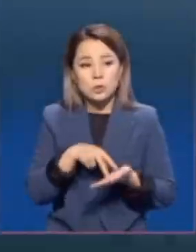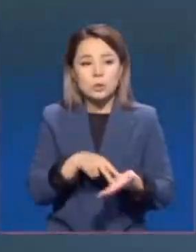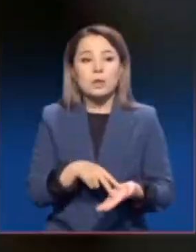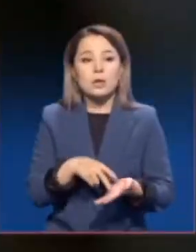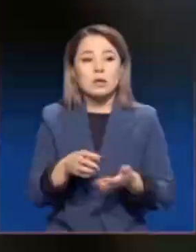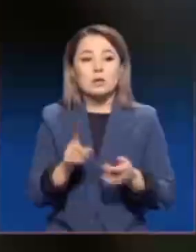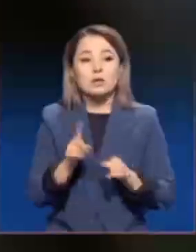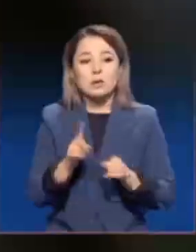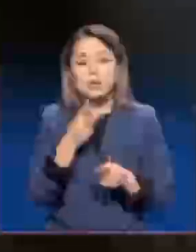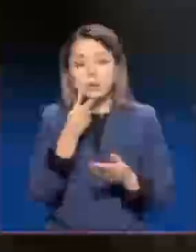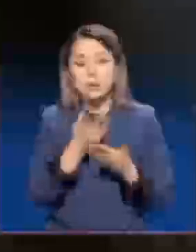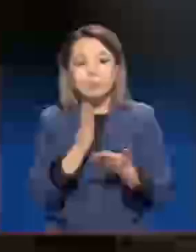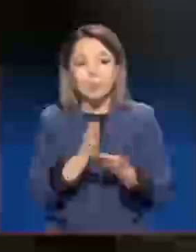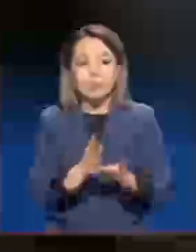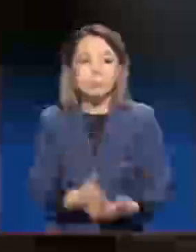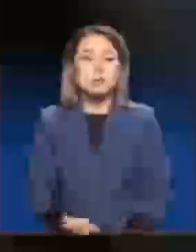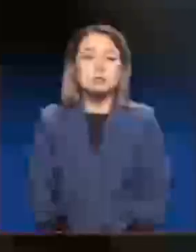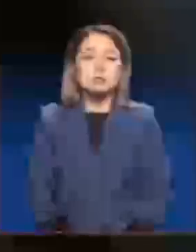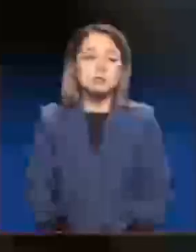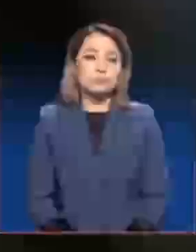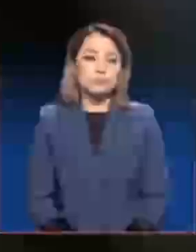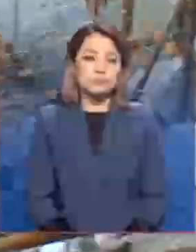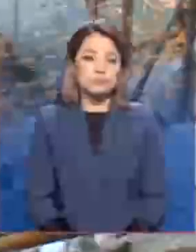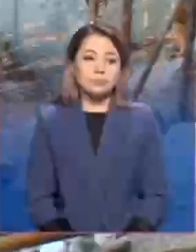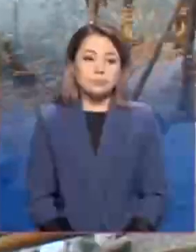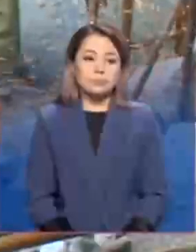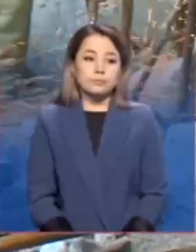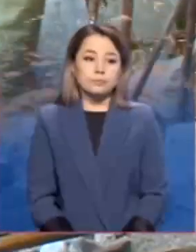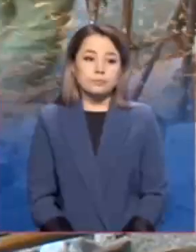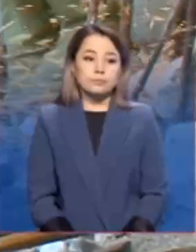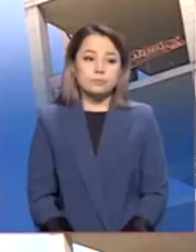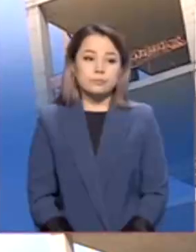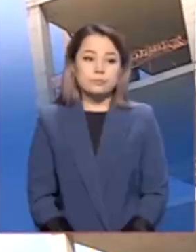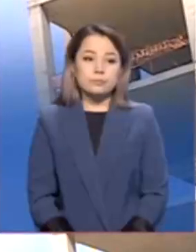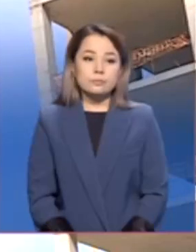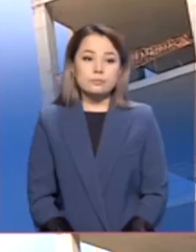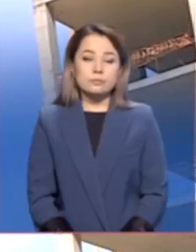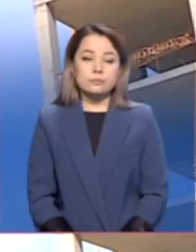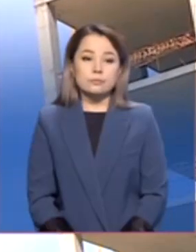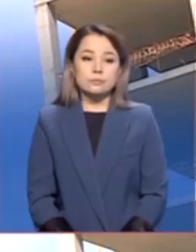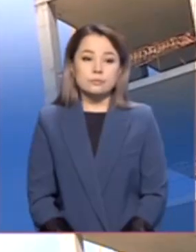түсінергім бар. Данияр Қайыртай, Олжас Берікбай, Ботагөз Исланқызы,